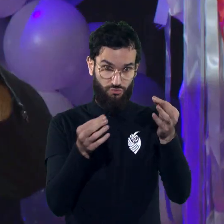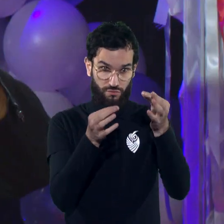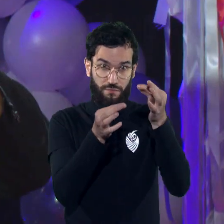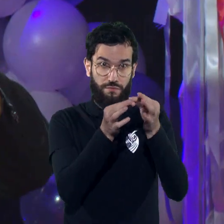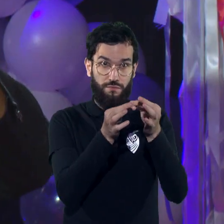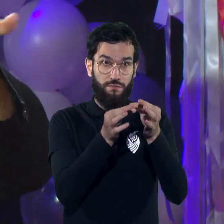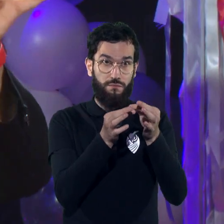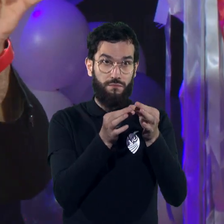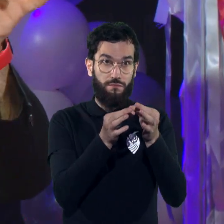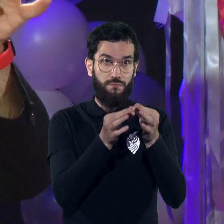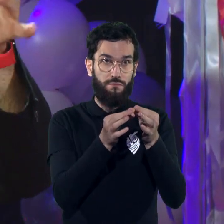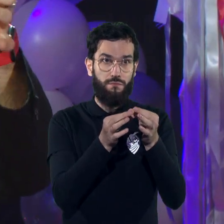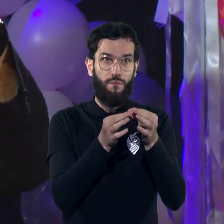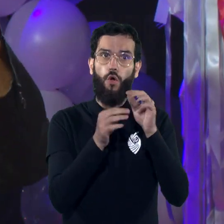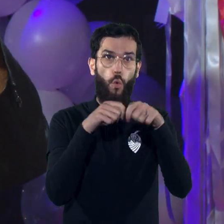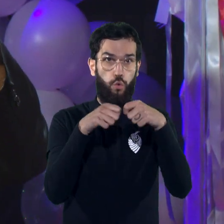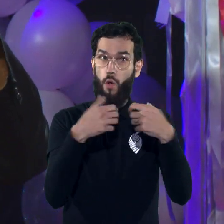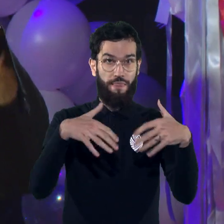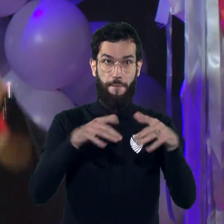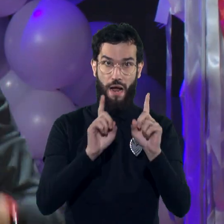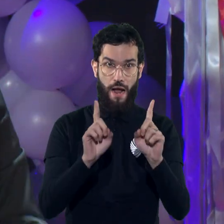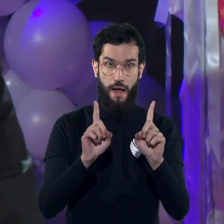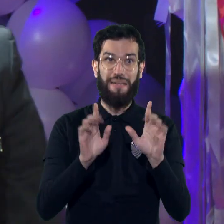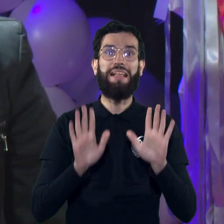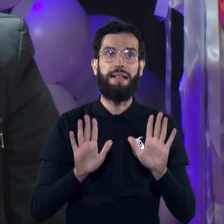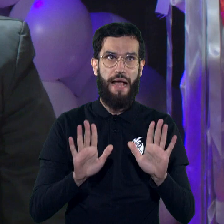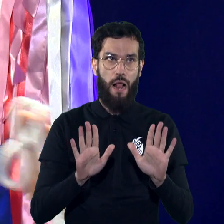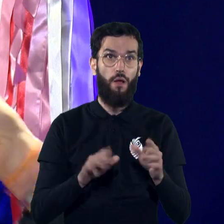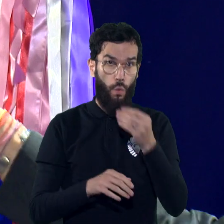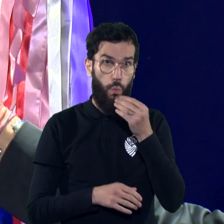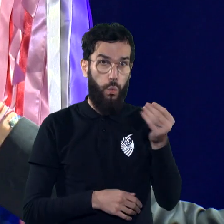seba. Zatiaľ tam nie je uzol, čo je dôležitá vec.